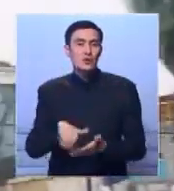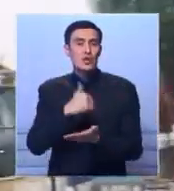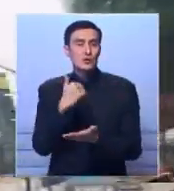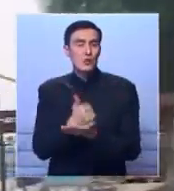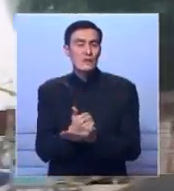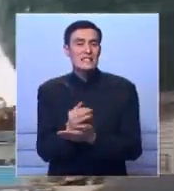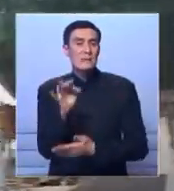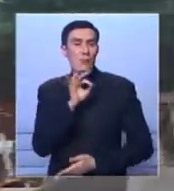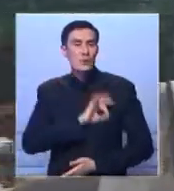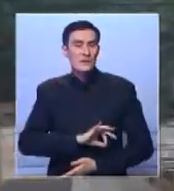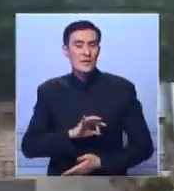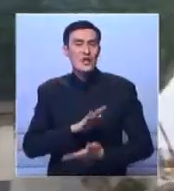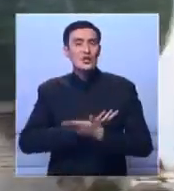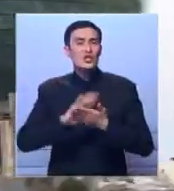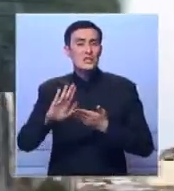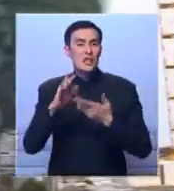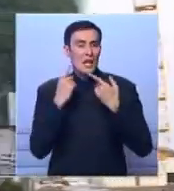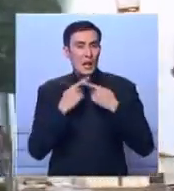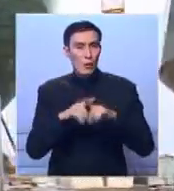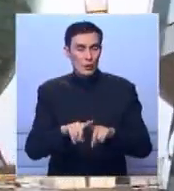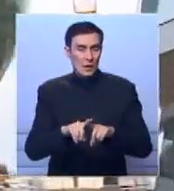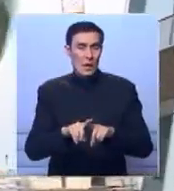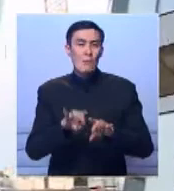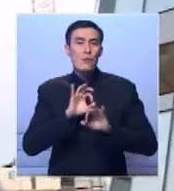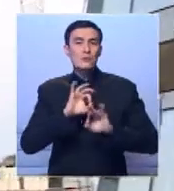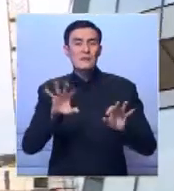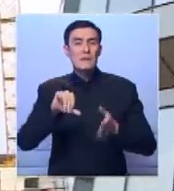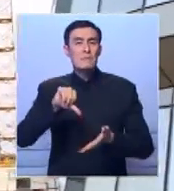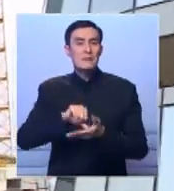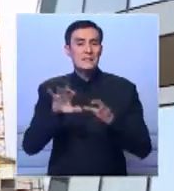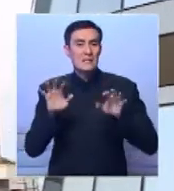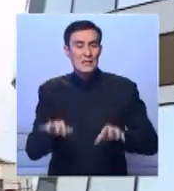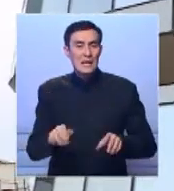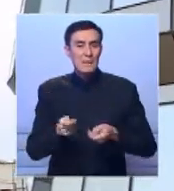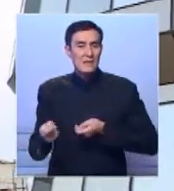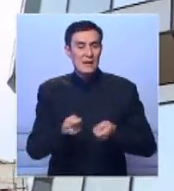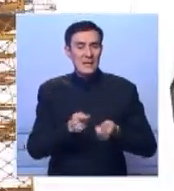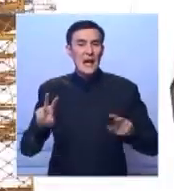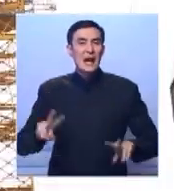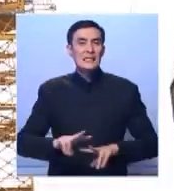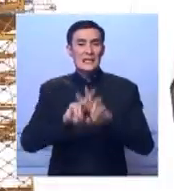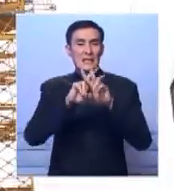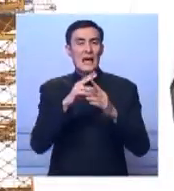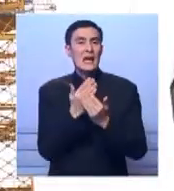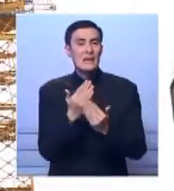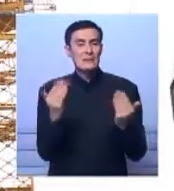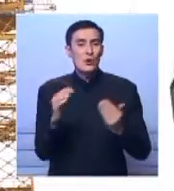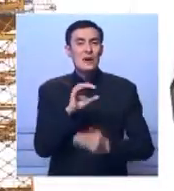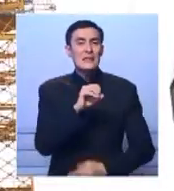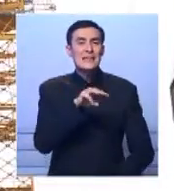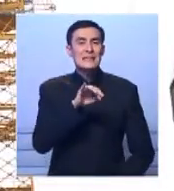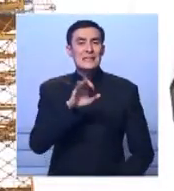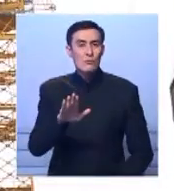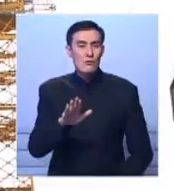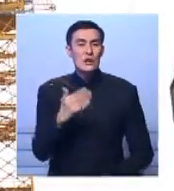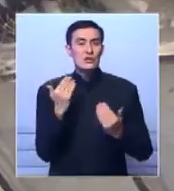основанным на использовании зеленых технологий. По словам председателя правления Астана-Экспо Ахмеджана